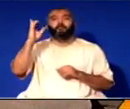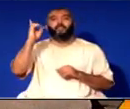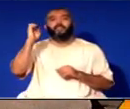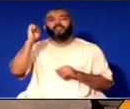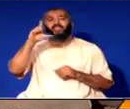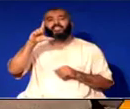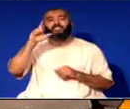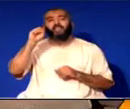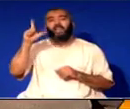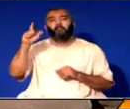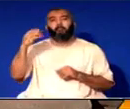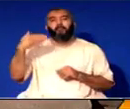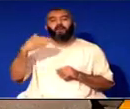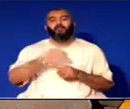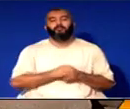نعم.